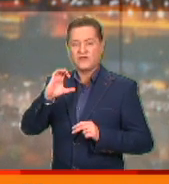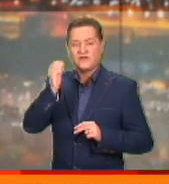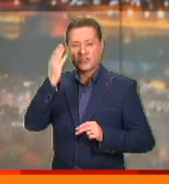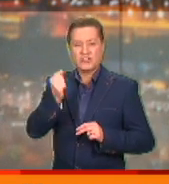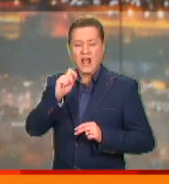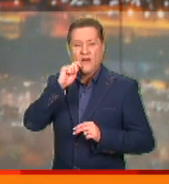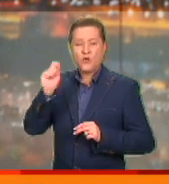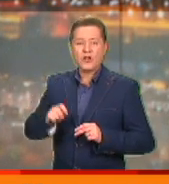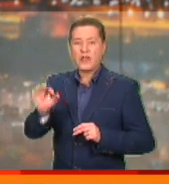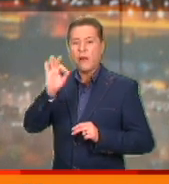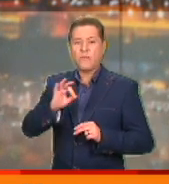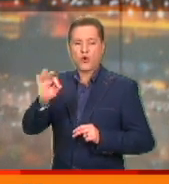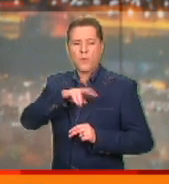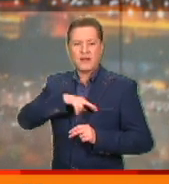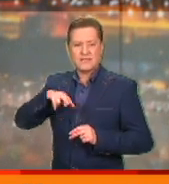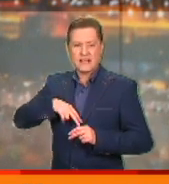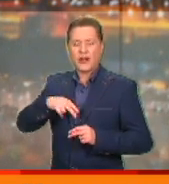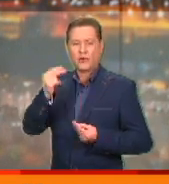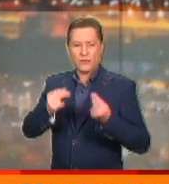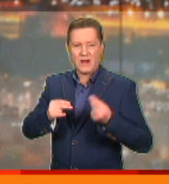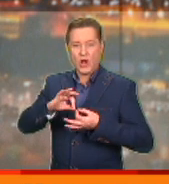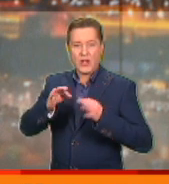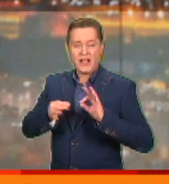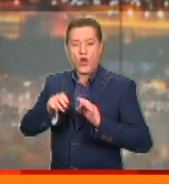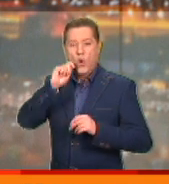в Україні. Про призерку Паралімпійських ігор,